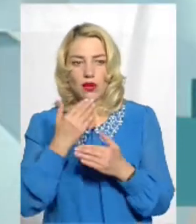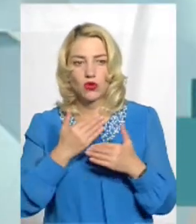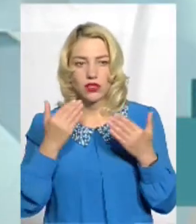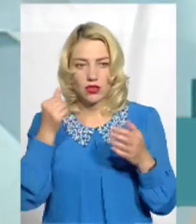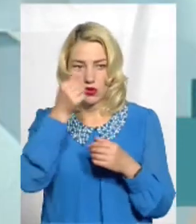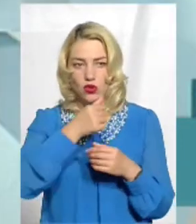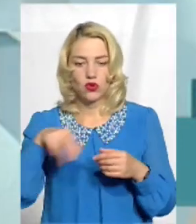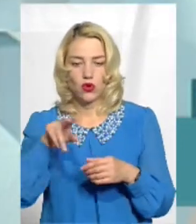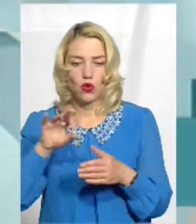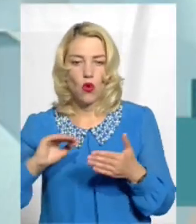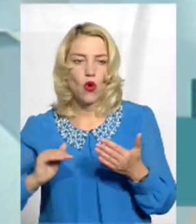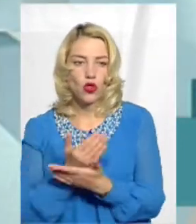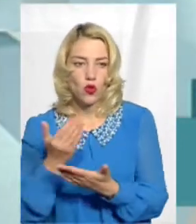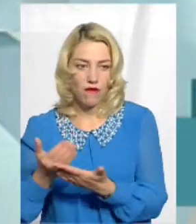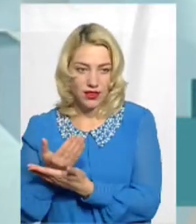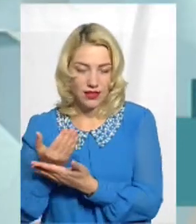роки стосовно оновлення